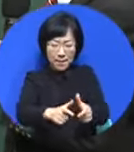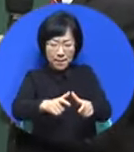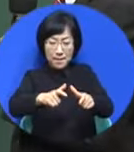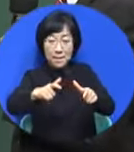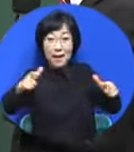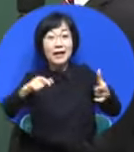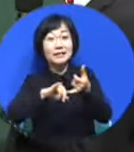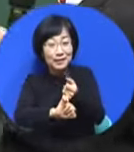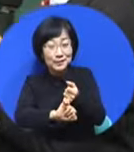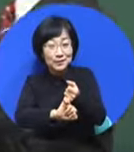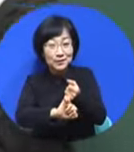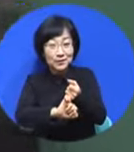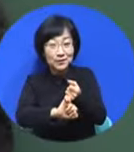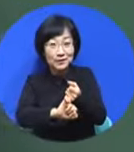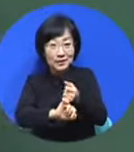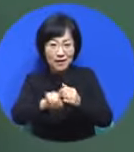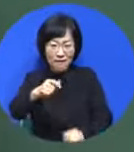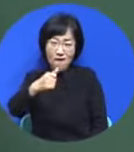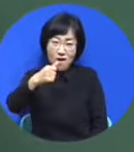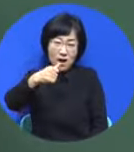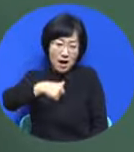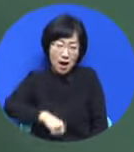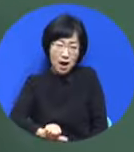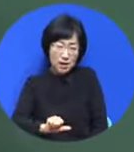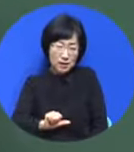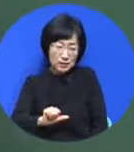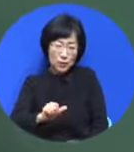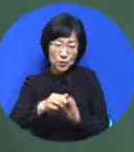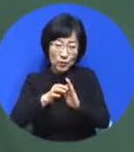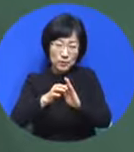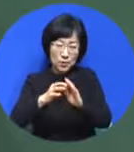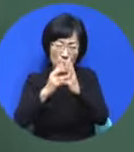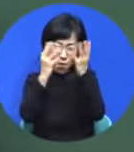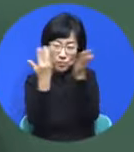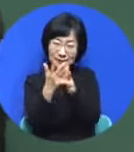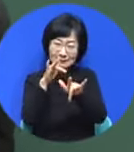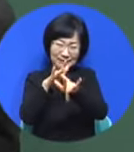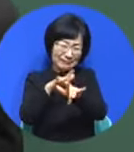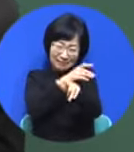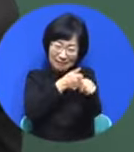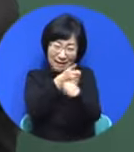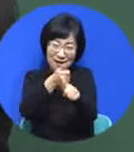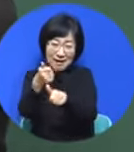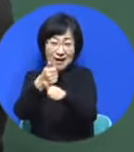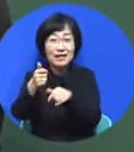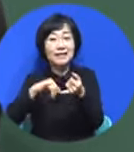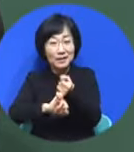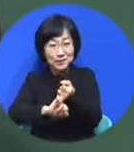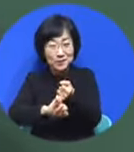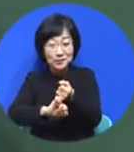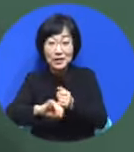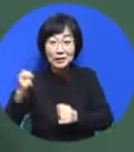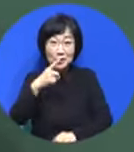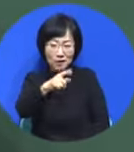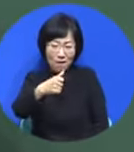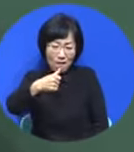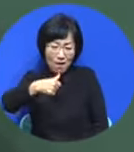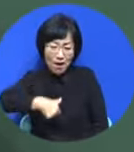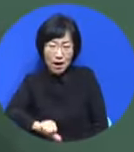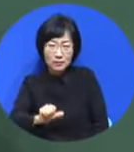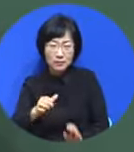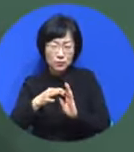seed. 네 씨로 말미암아 대적의 문을 얻게 할 것이다. And also, your descendants will overtake the cities of your enemies. 네 씨로 말미암아 주나마민이 복을